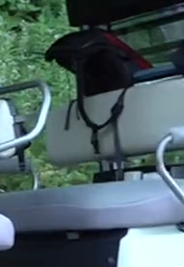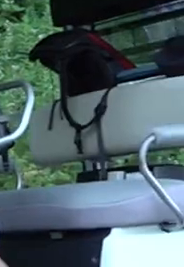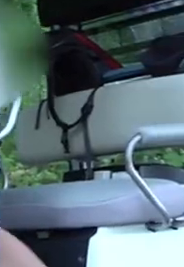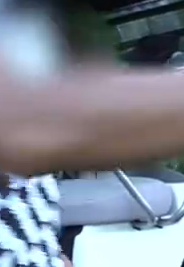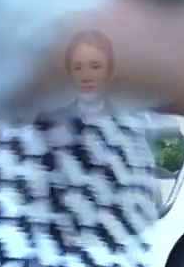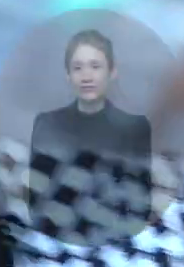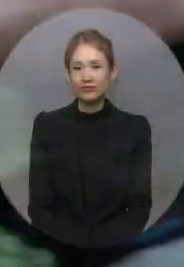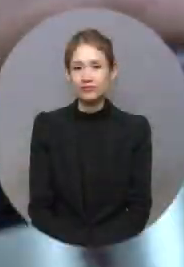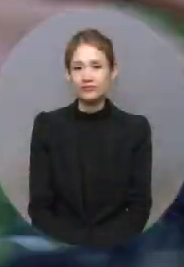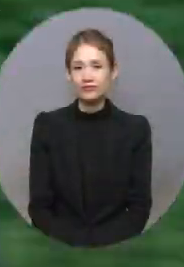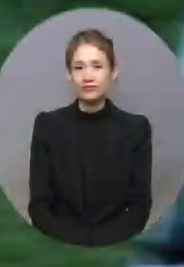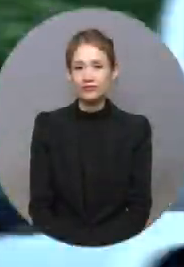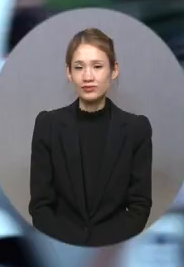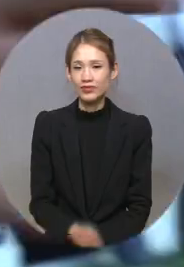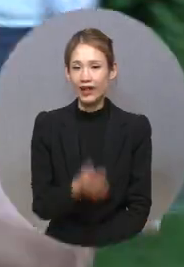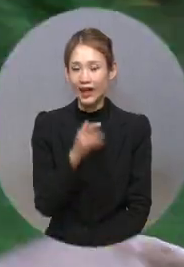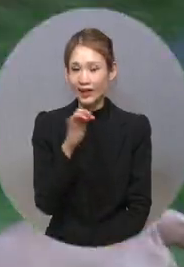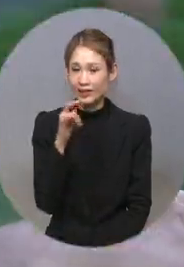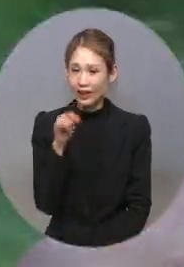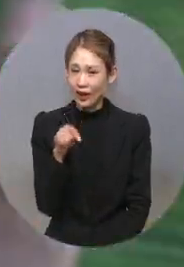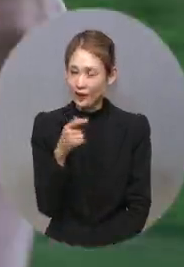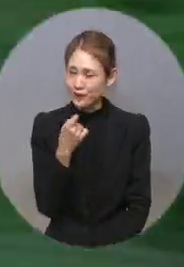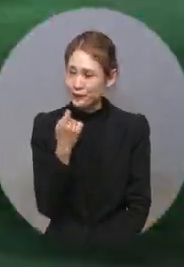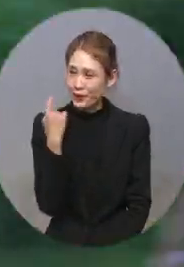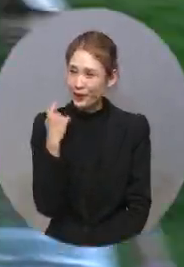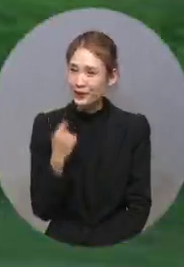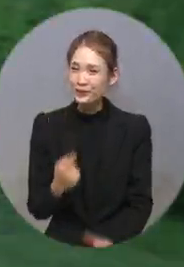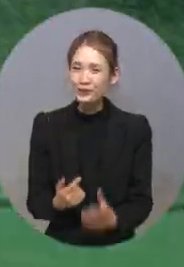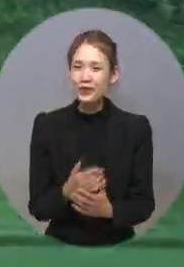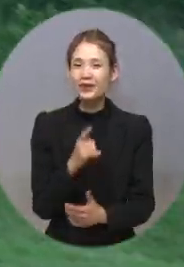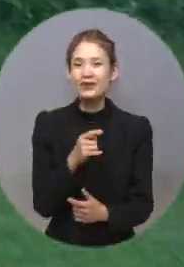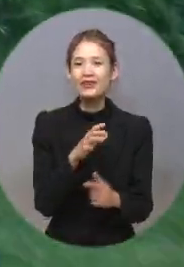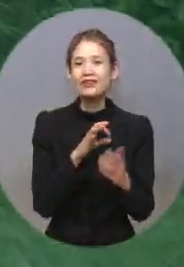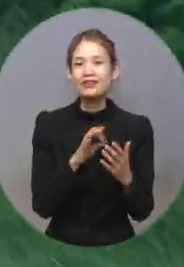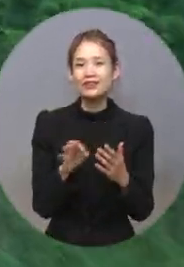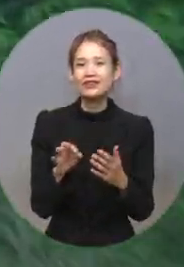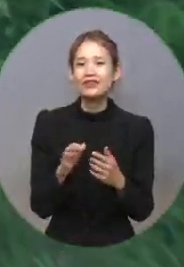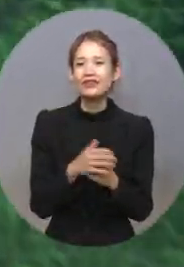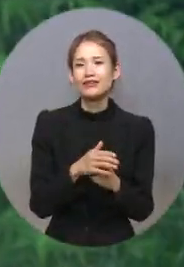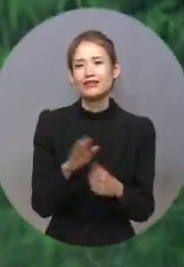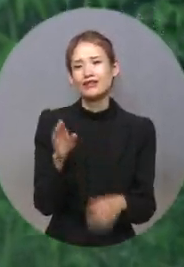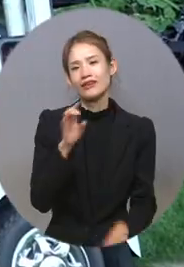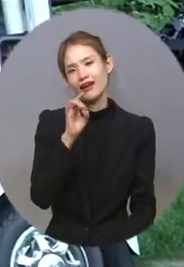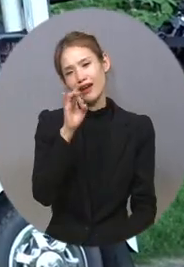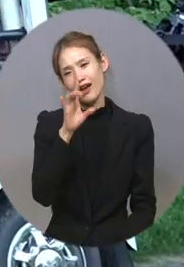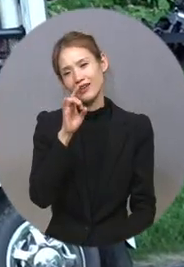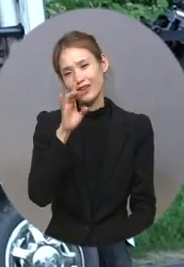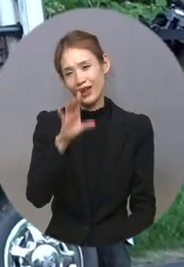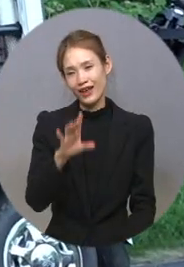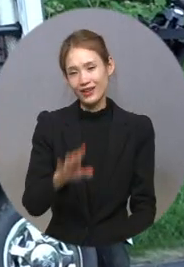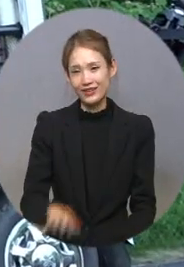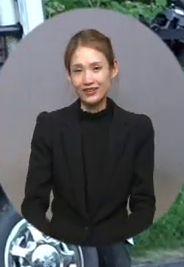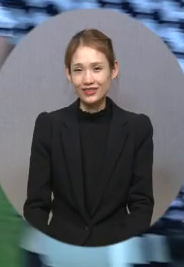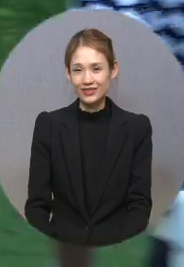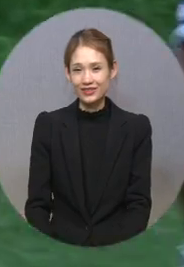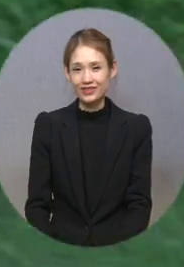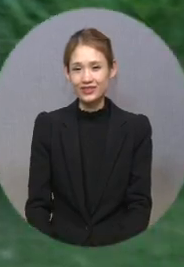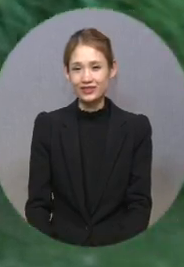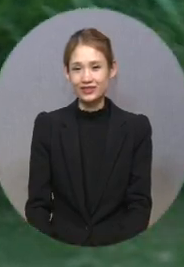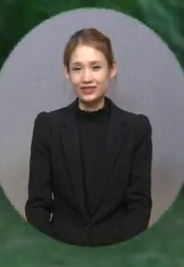아, 해줬을 때 이런 소리 나오는구나. 이게 땄어요? 와. 이거 쓰면 되겠네. 안 된다. 아까 해줬을 때